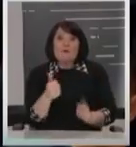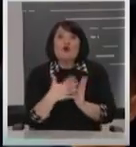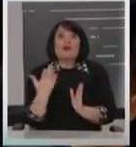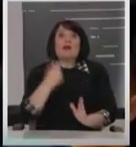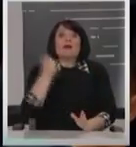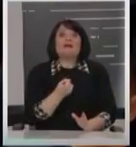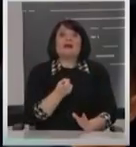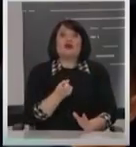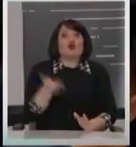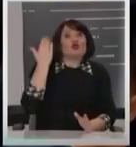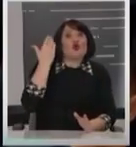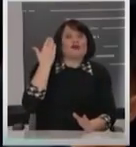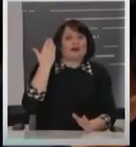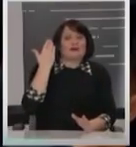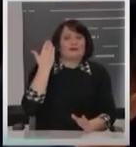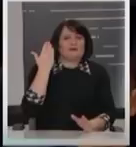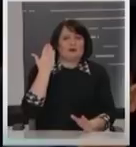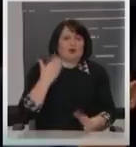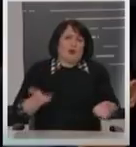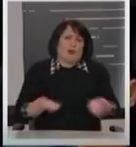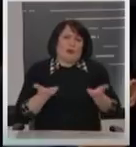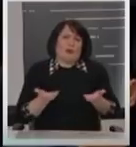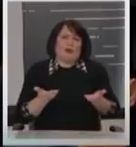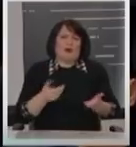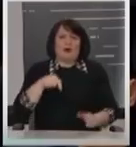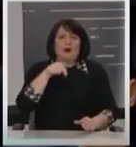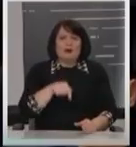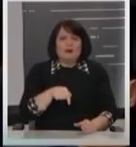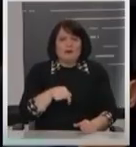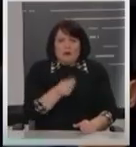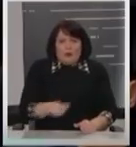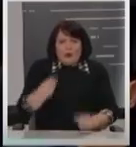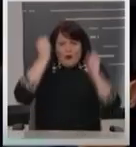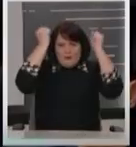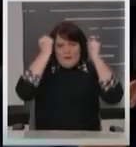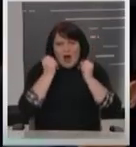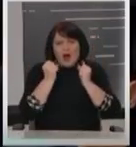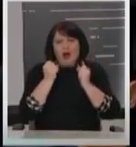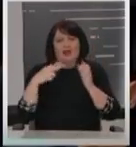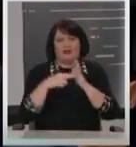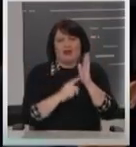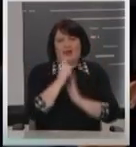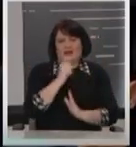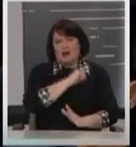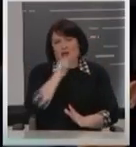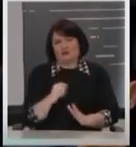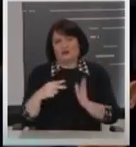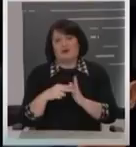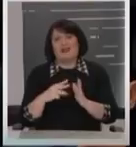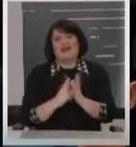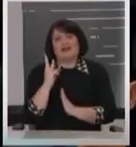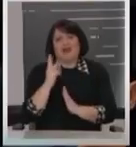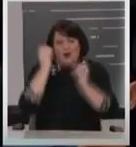15%. Μικρότερη. Μεγαλύτερη συμφορά από το 2011 έως το